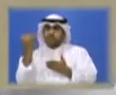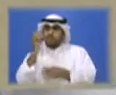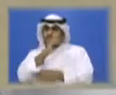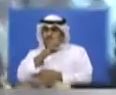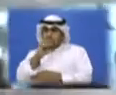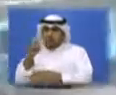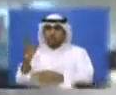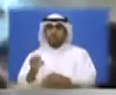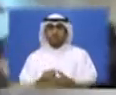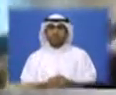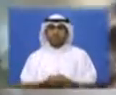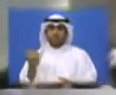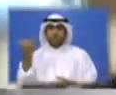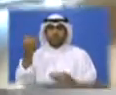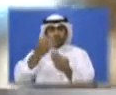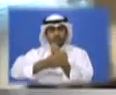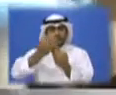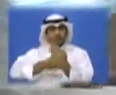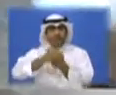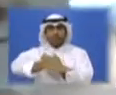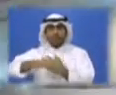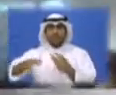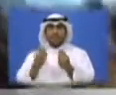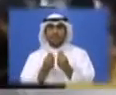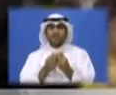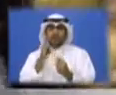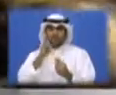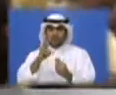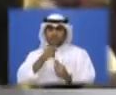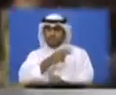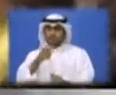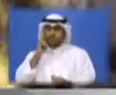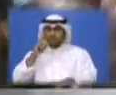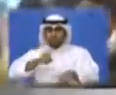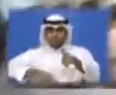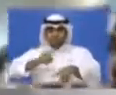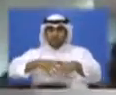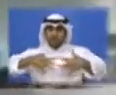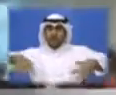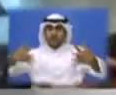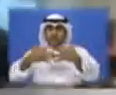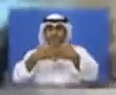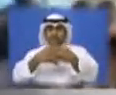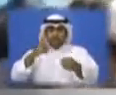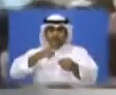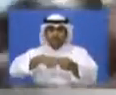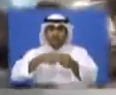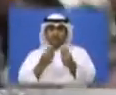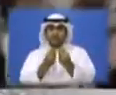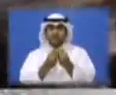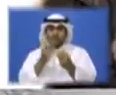الاهتمام في الطفل. لابد من تضافر جميع الجهود للوصول بقضية العنف المجتمعي إلى حل